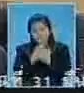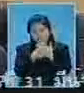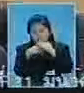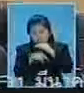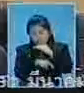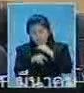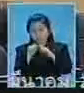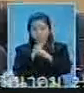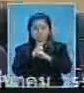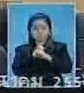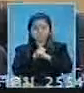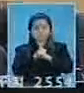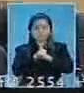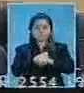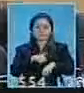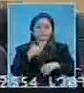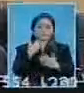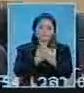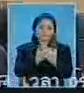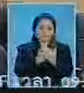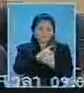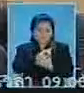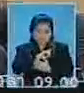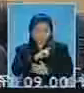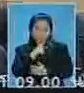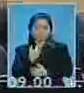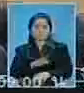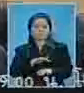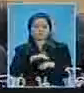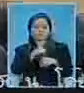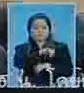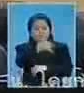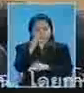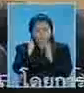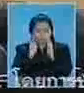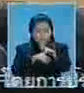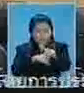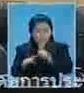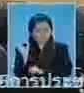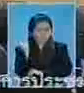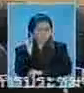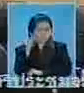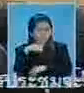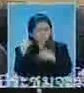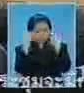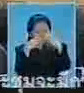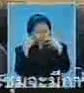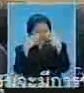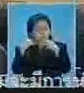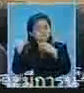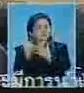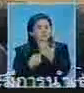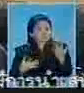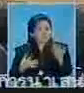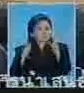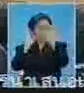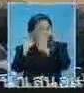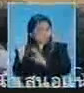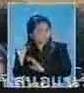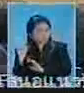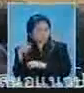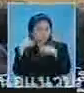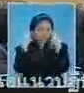ฏิบัติหน้าที่สุดท้ายพี่น้องประชาชนก็อาจจะสับสนว่าหลังจากการอภิปรายแล้วมันเกิดอะไรขึ้นนะครับมีการยื่น